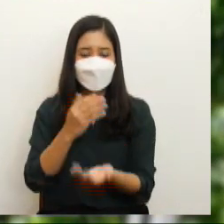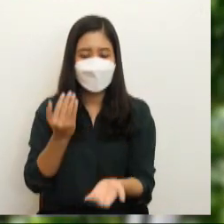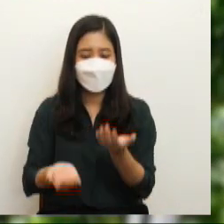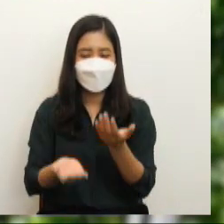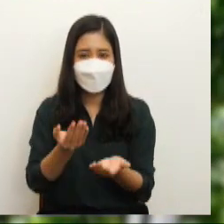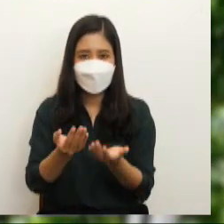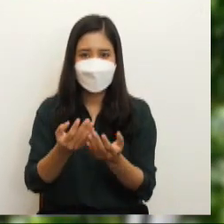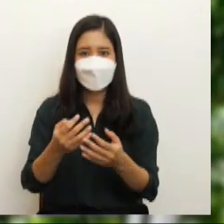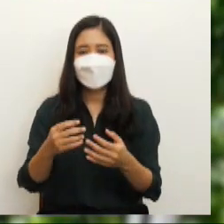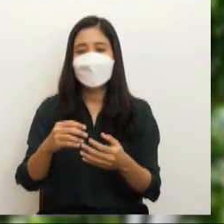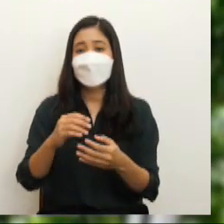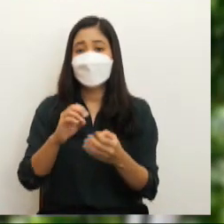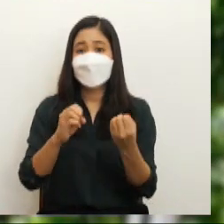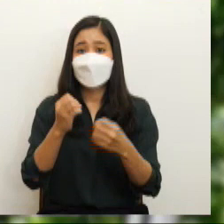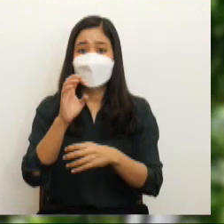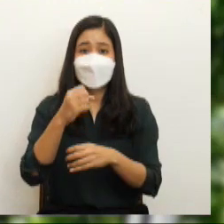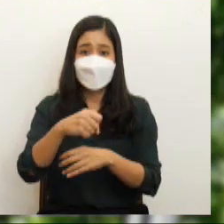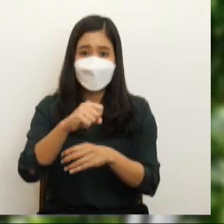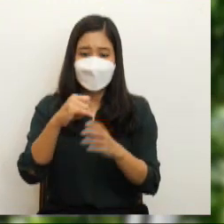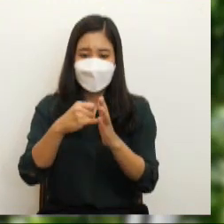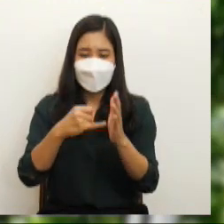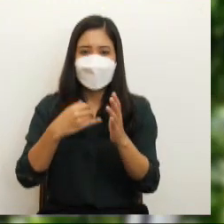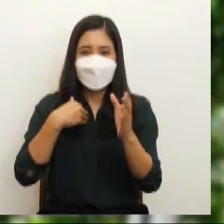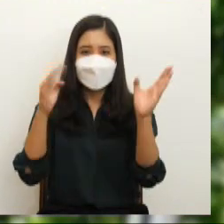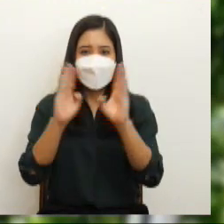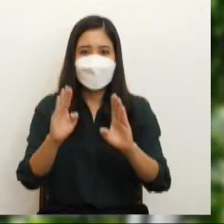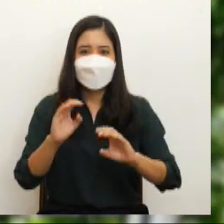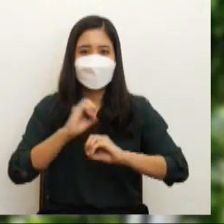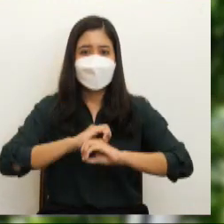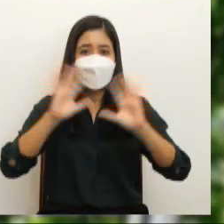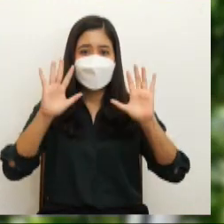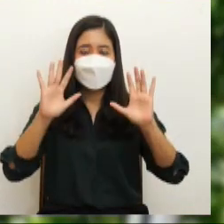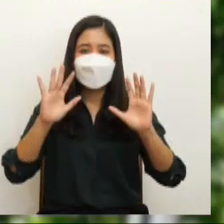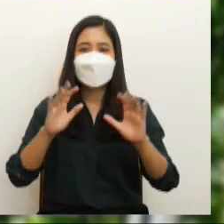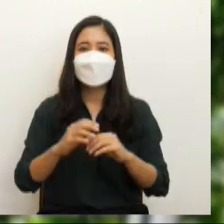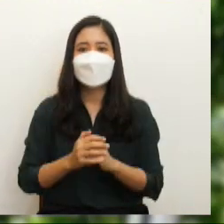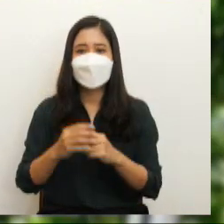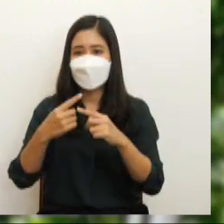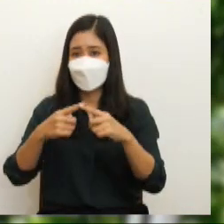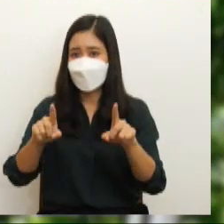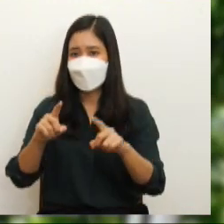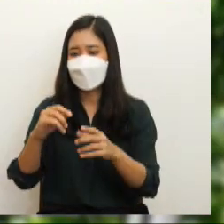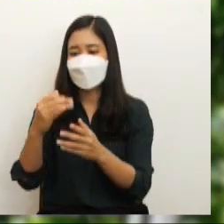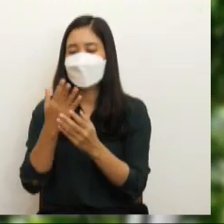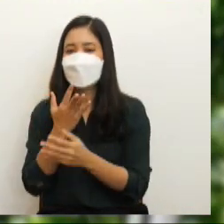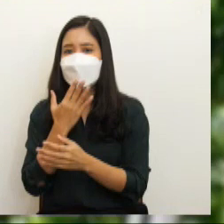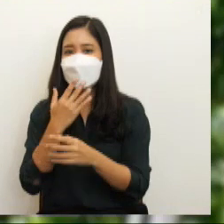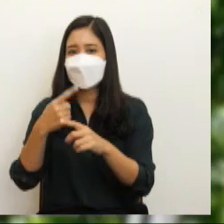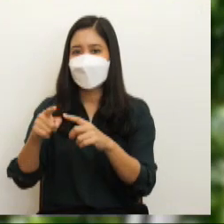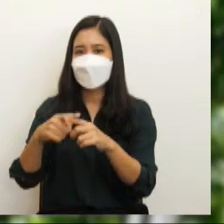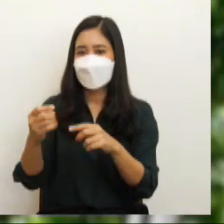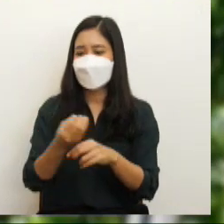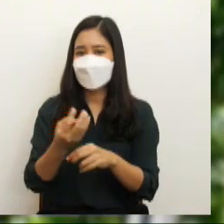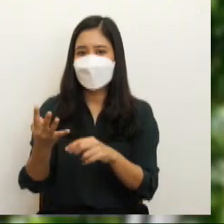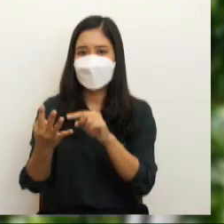น4จังหวัดนั้นเรามีรูปแบบชัดเจนแล้ว6จังหวัดที่เกิดขึ้นใหม่ก็ต้องถือปฏิบัติตาม